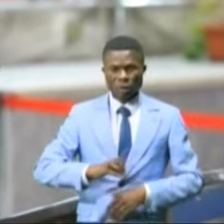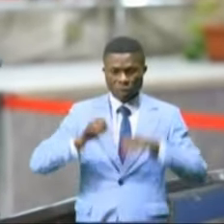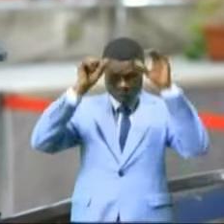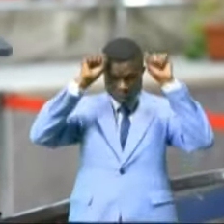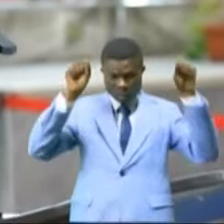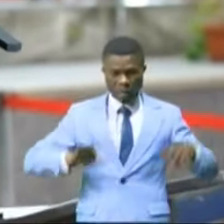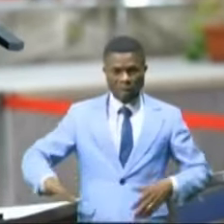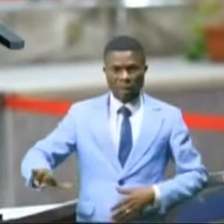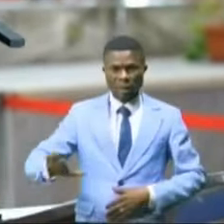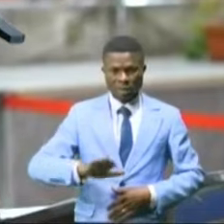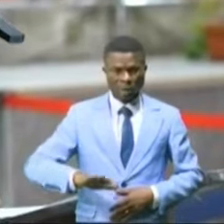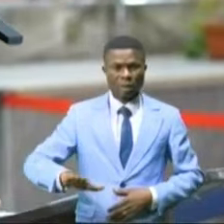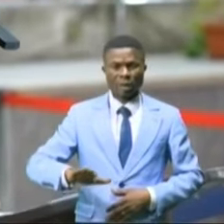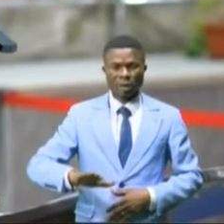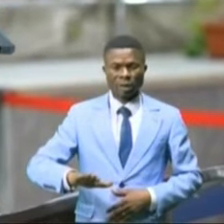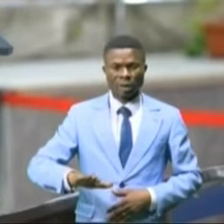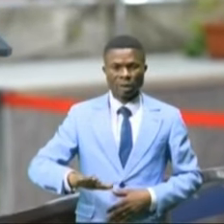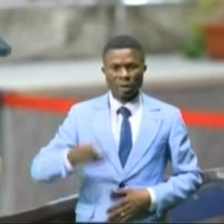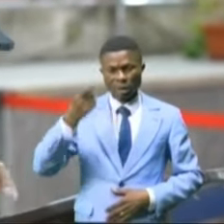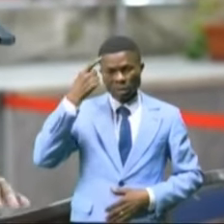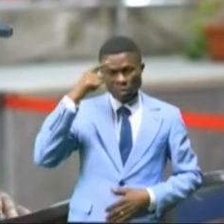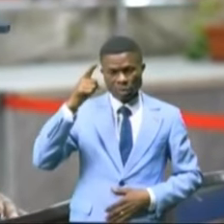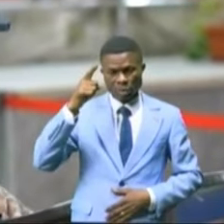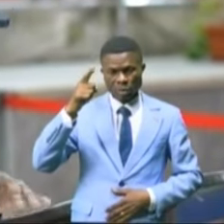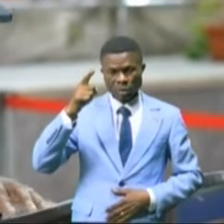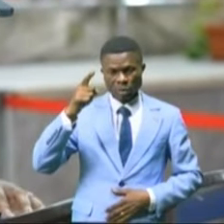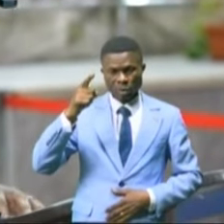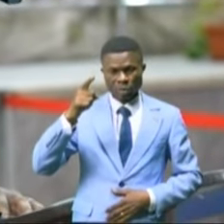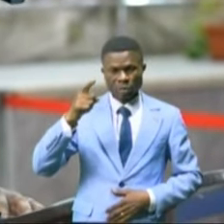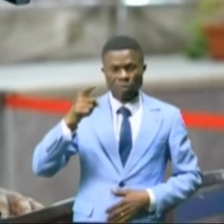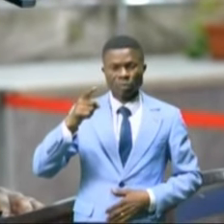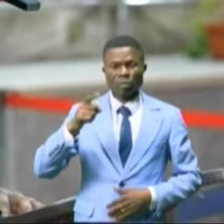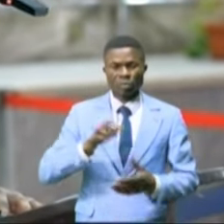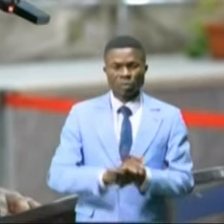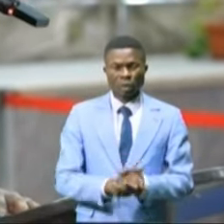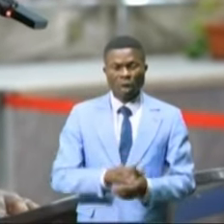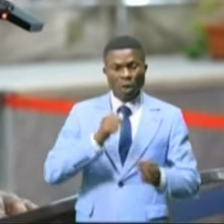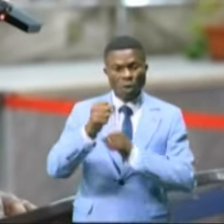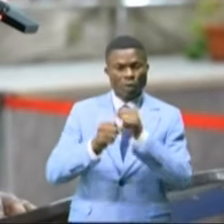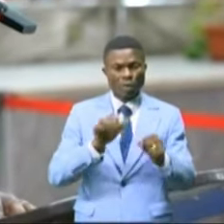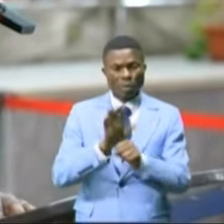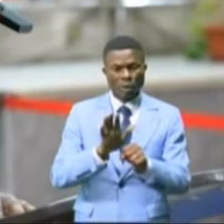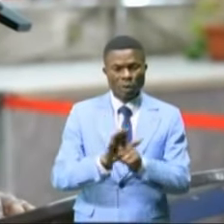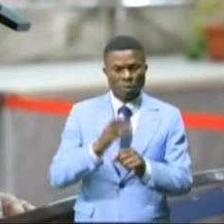République pour sa lutte pour la femme.